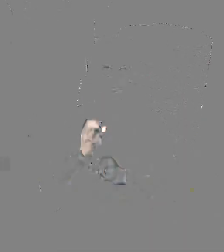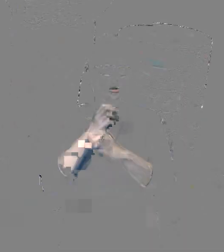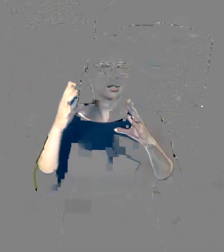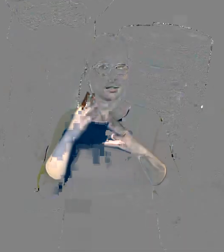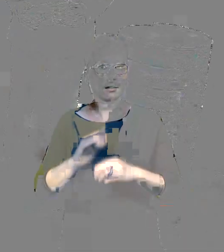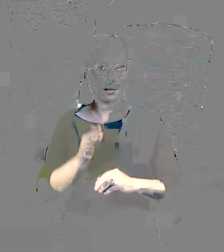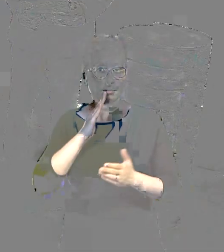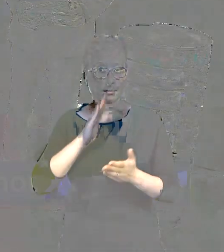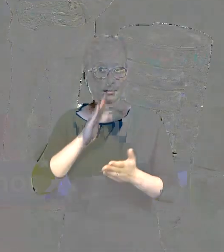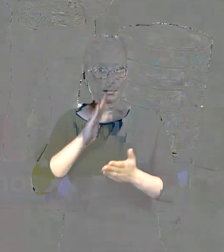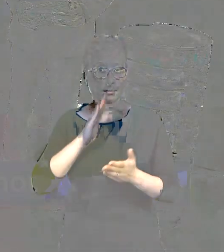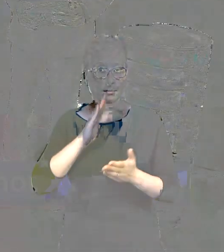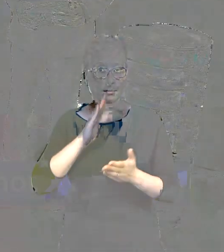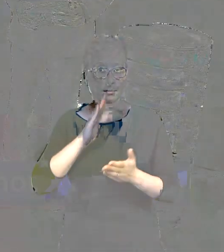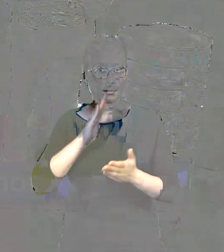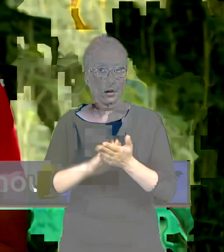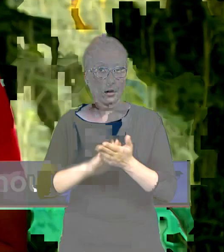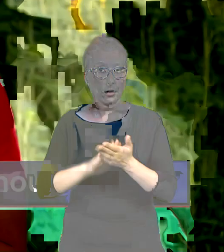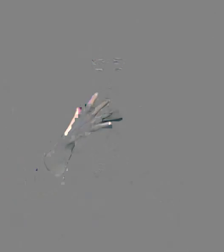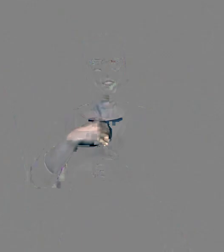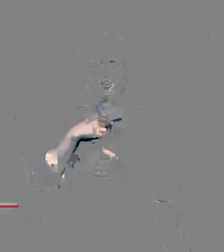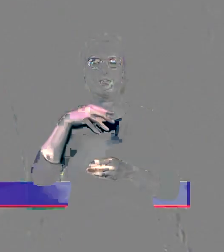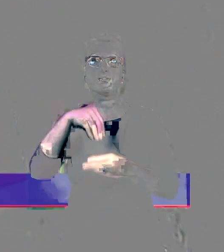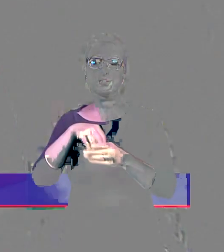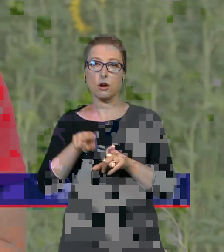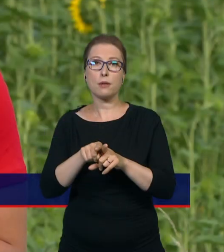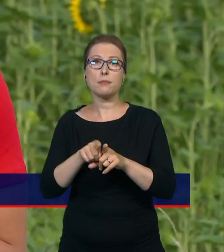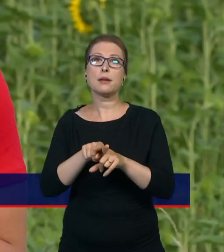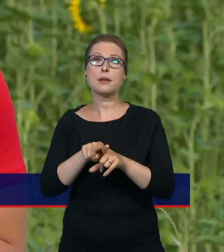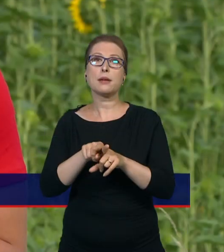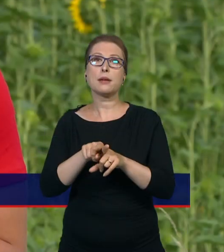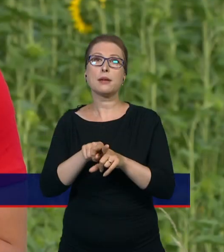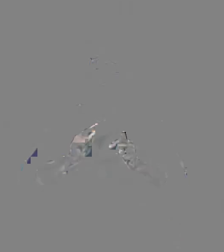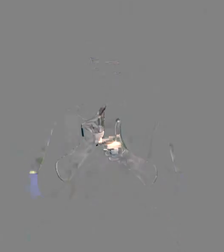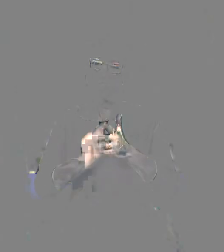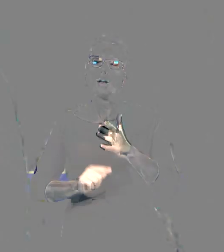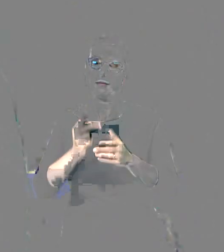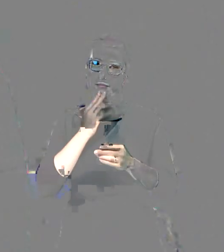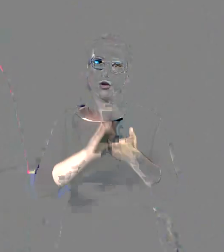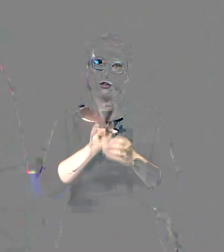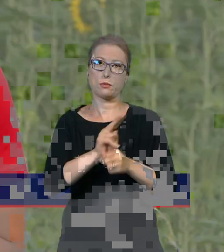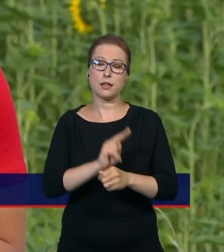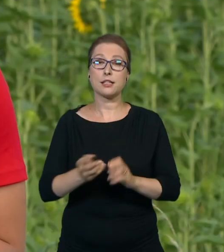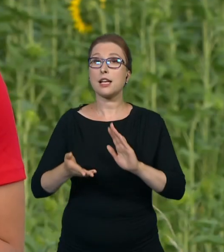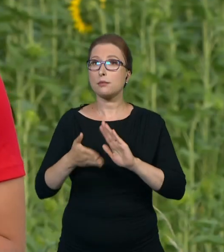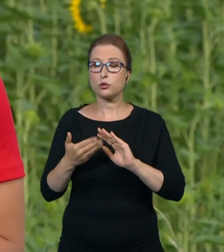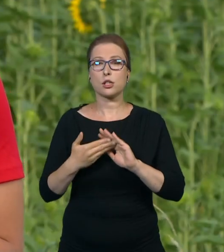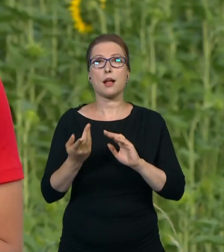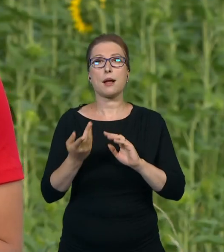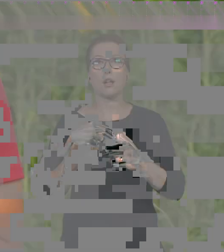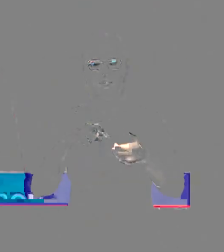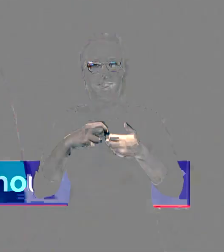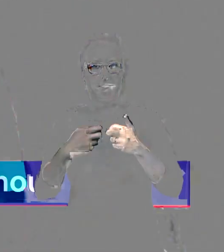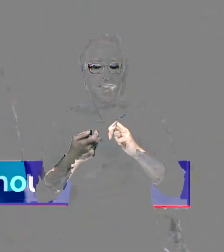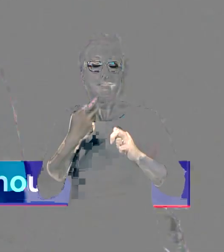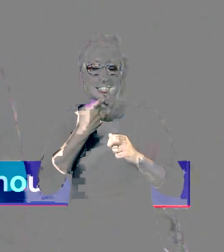Dobrý večer určitě některá očekává na to například dodání jak už zmíněný v